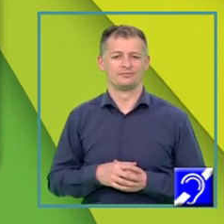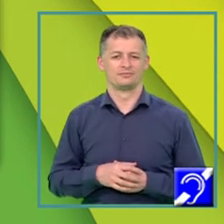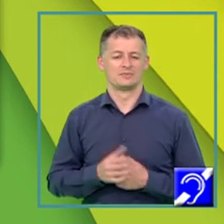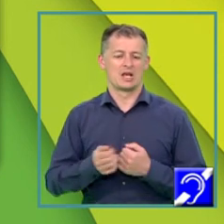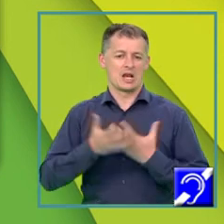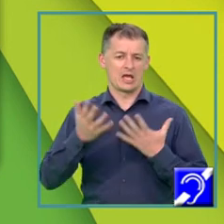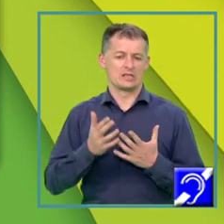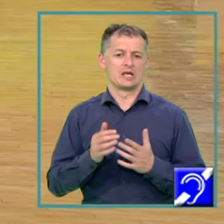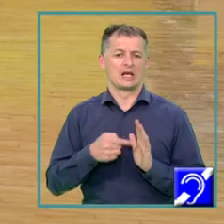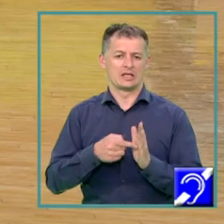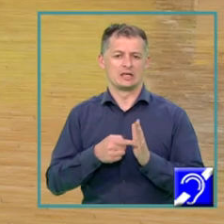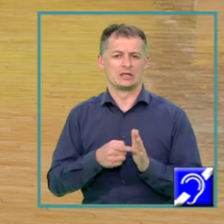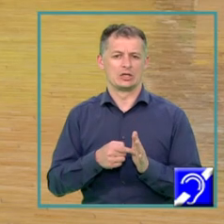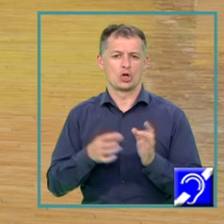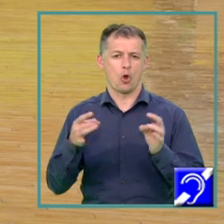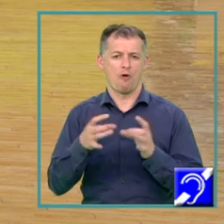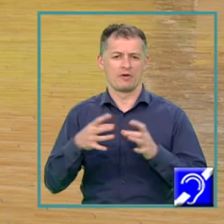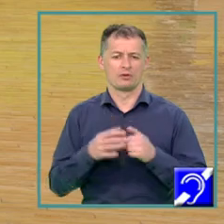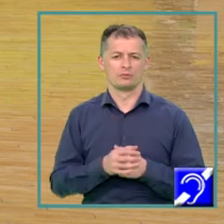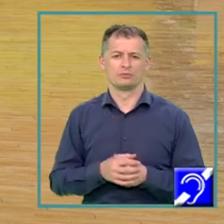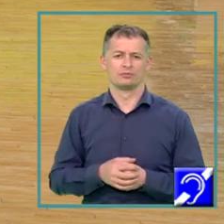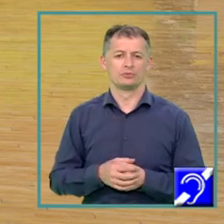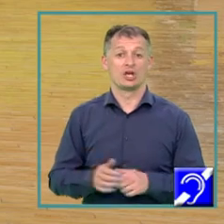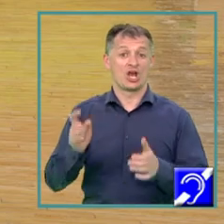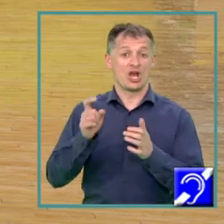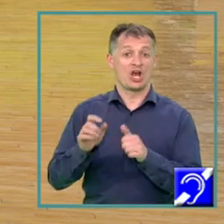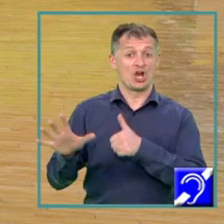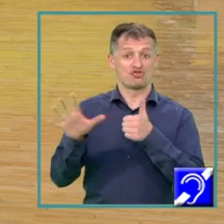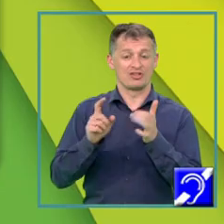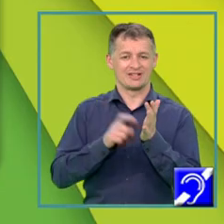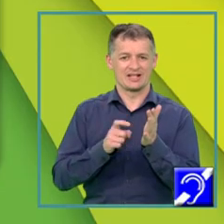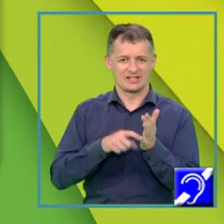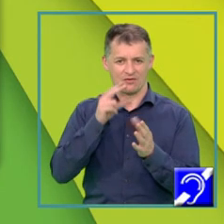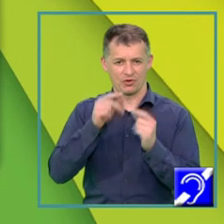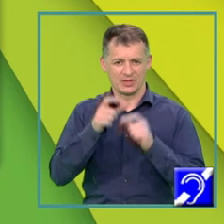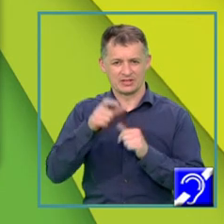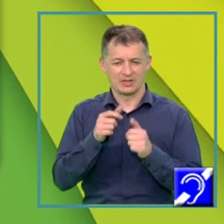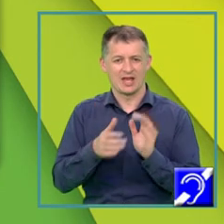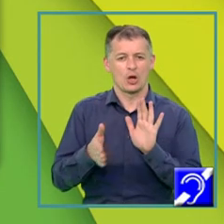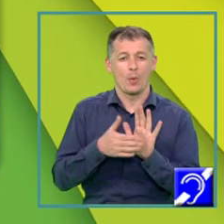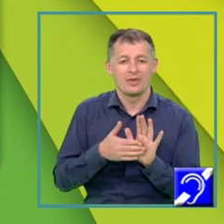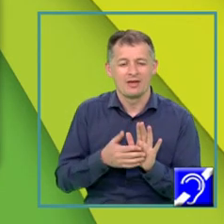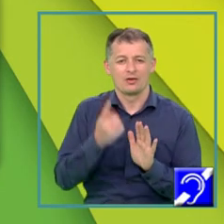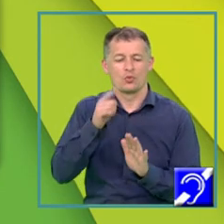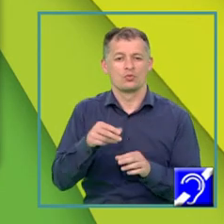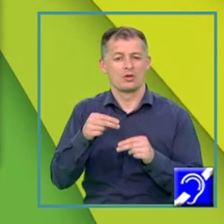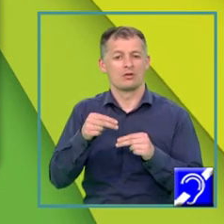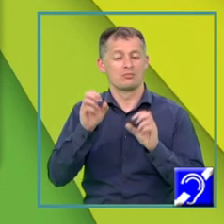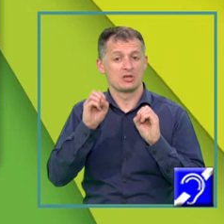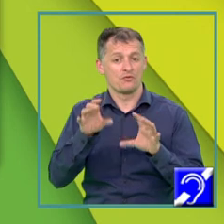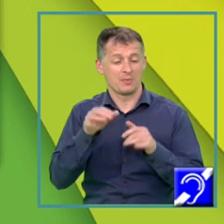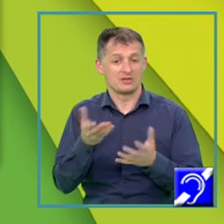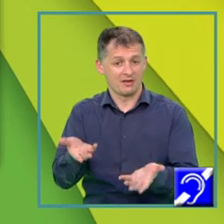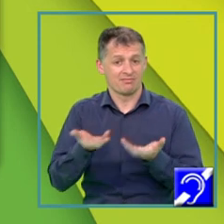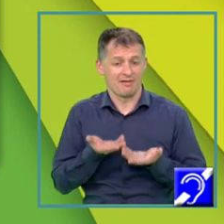starea de conflict. Și a șasea cerință vorbește, dragii mei, despre argumentarea unei afirmații care ne este dată